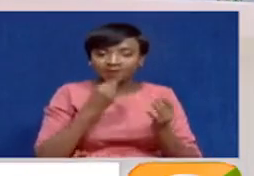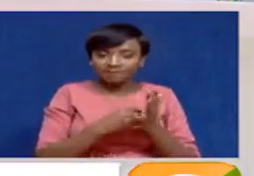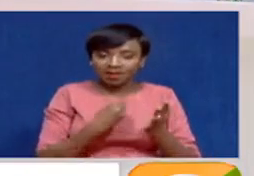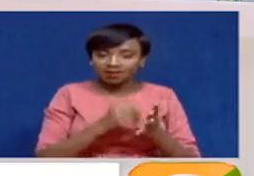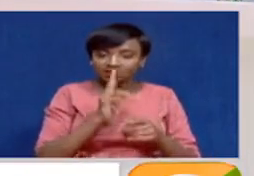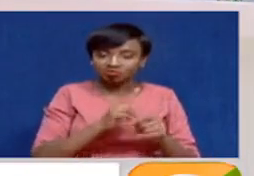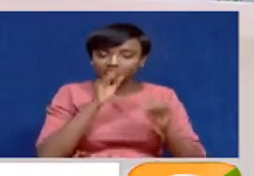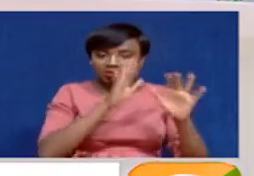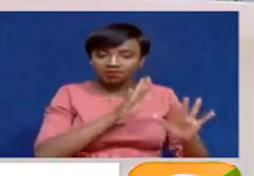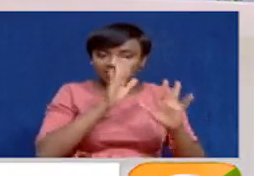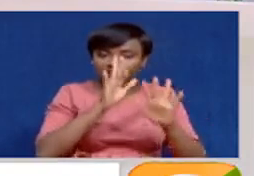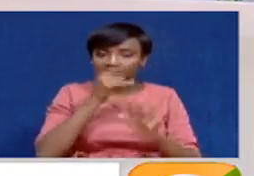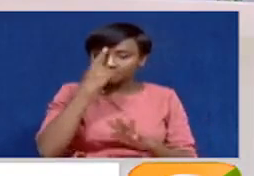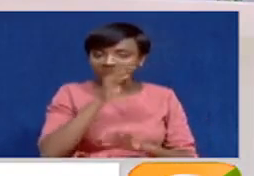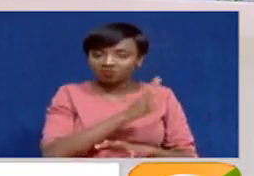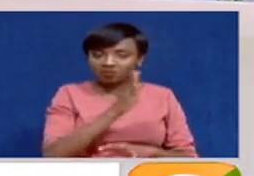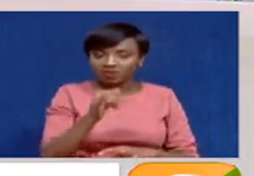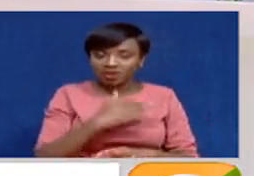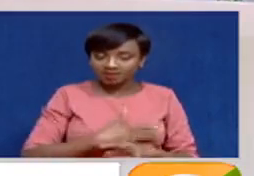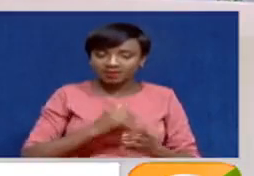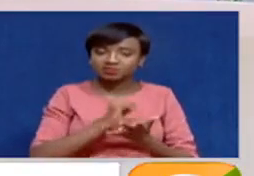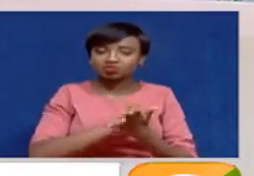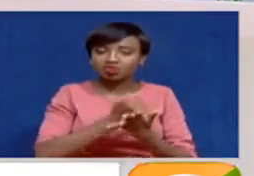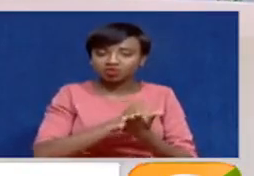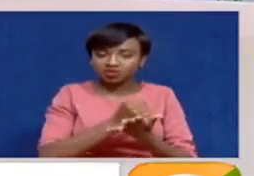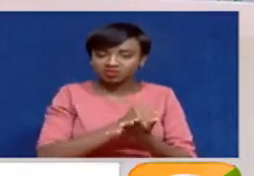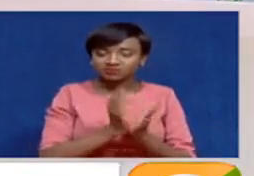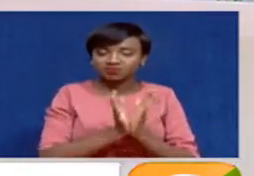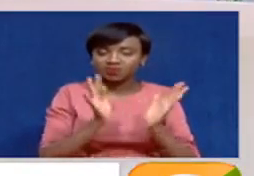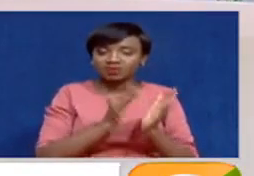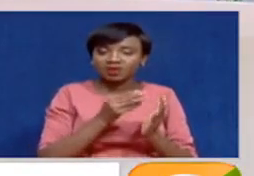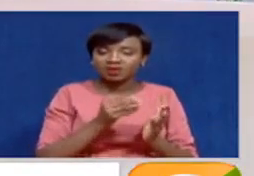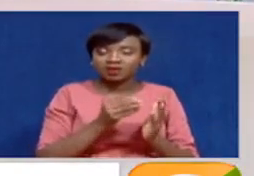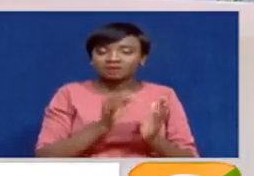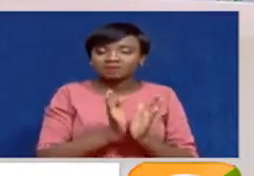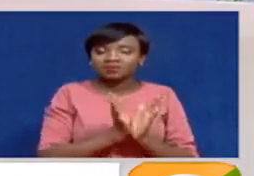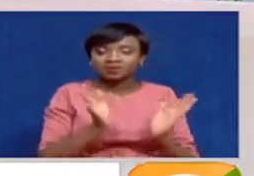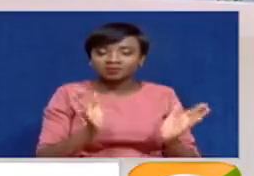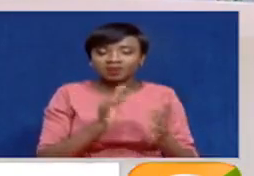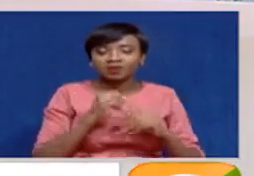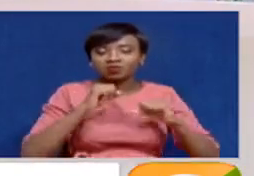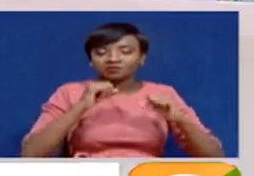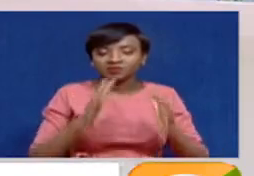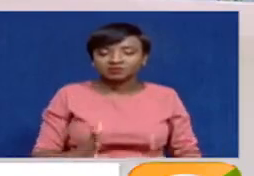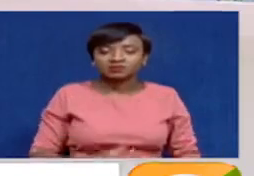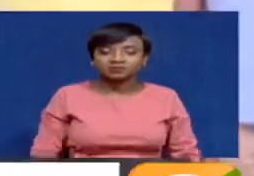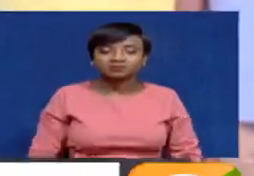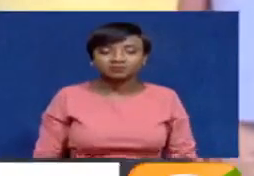kuuza sera za BBI kutathminiwa na wafanyikazi wa umma walioidhinisha matumizi hayo kuchukuliwa hatua.